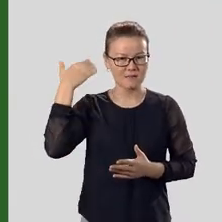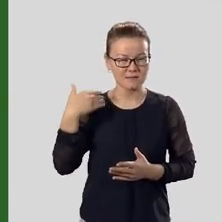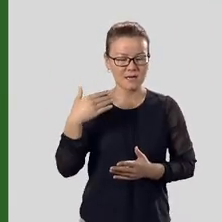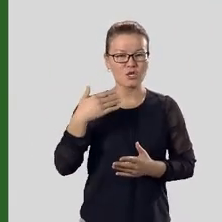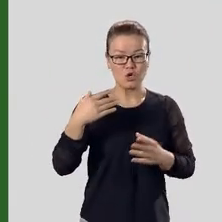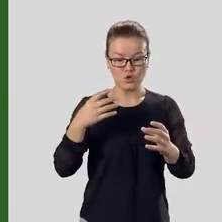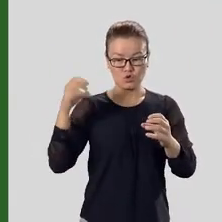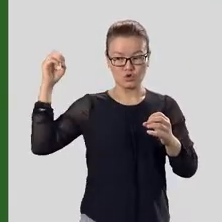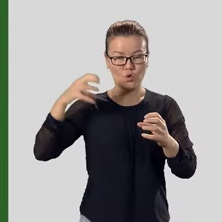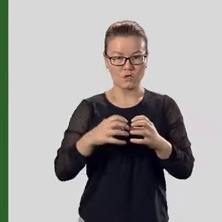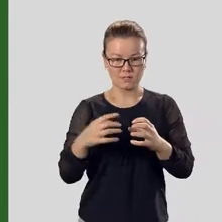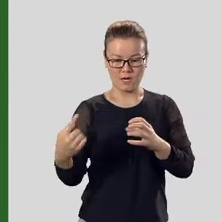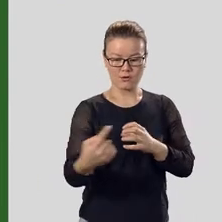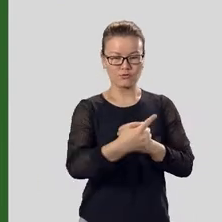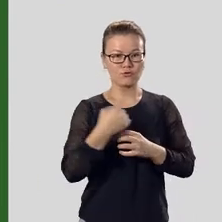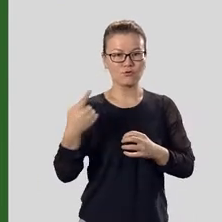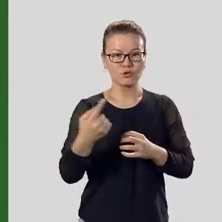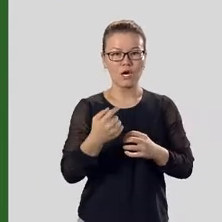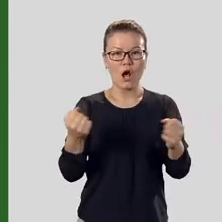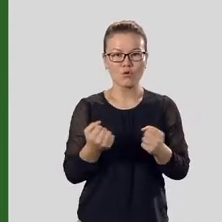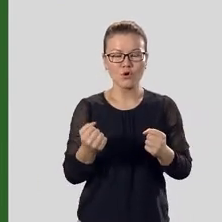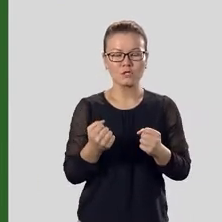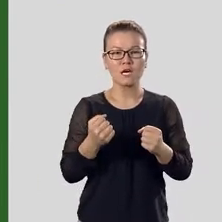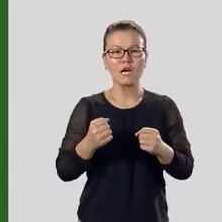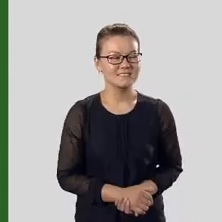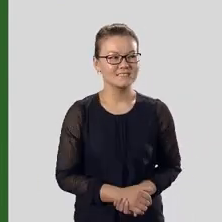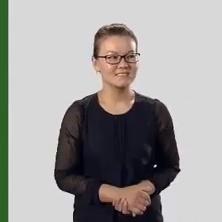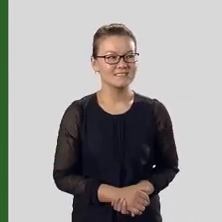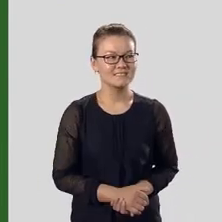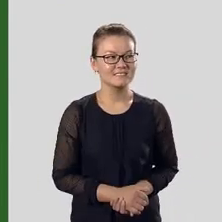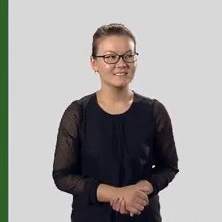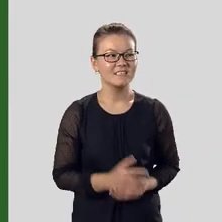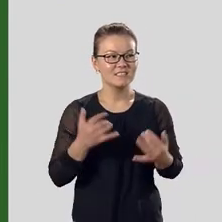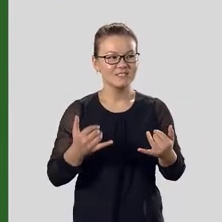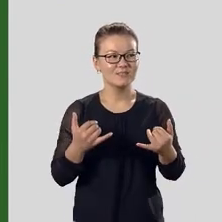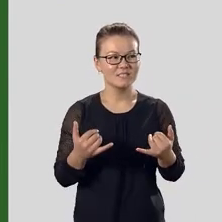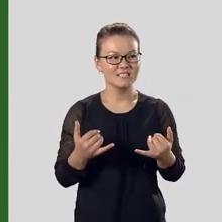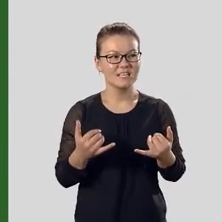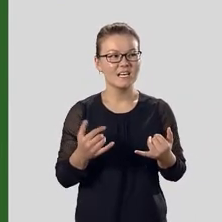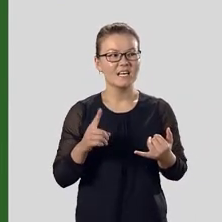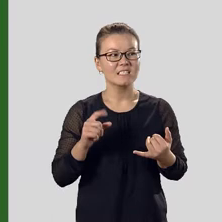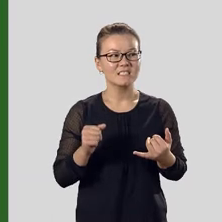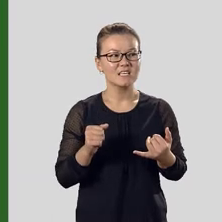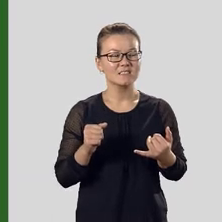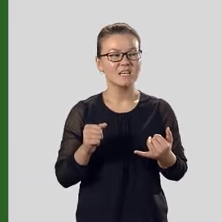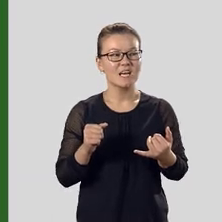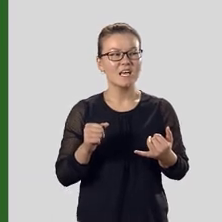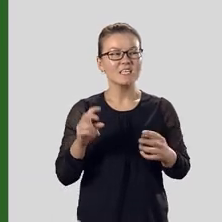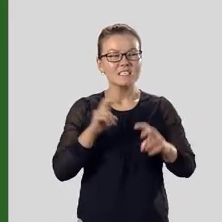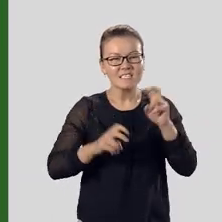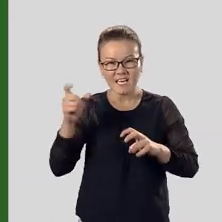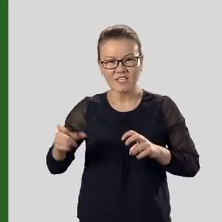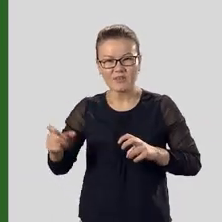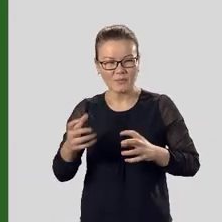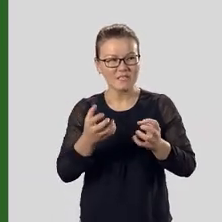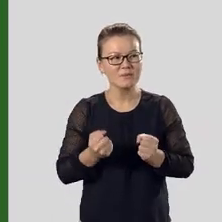окружено гигантским, холодным, газопылевым облаком. Сегодня за точку отсчета исследователи